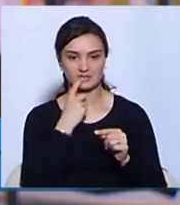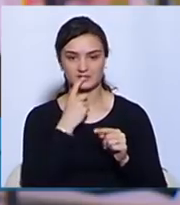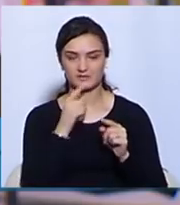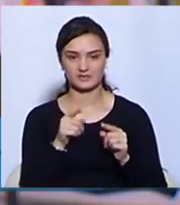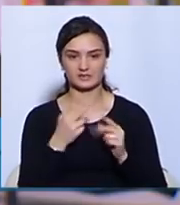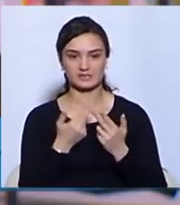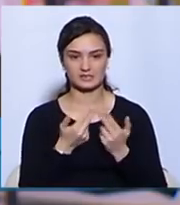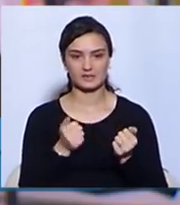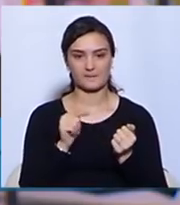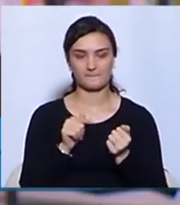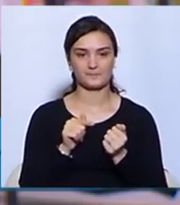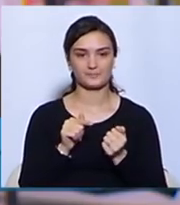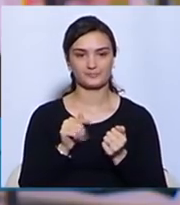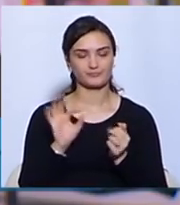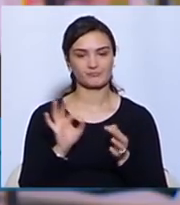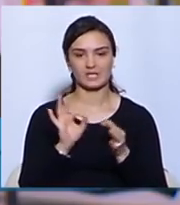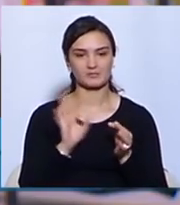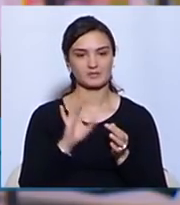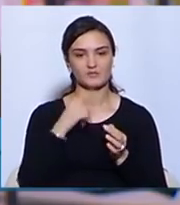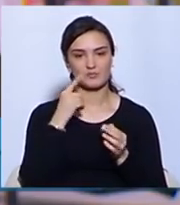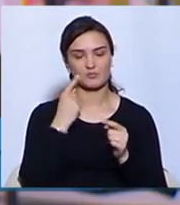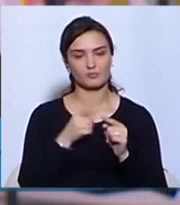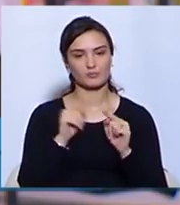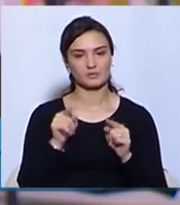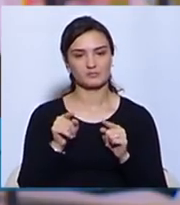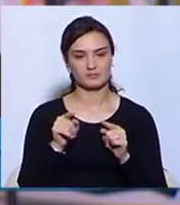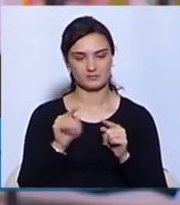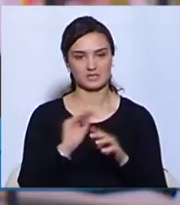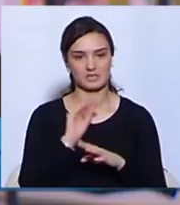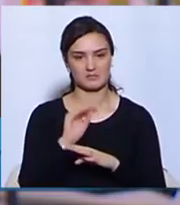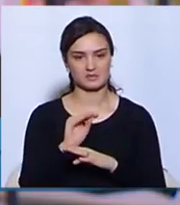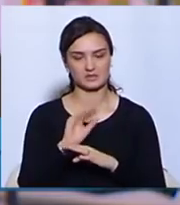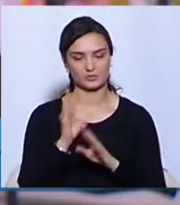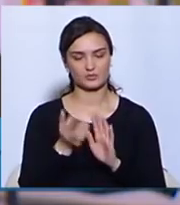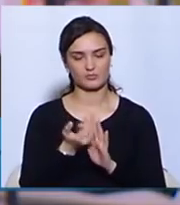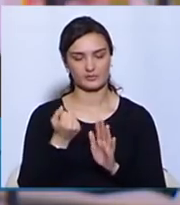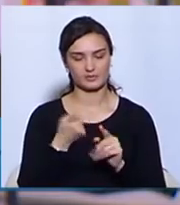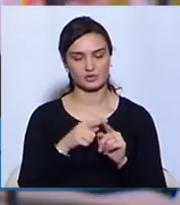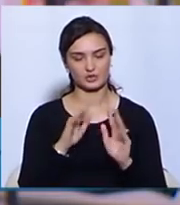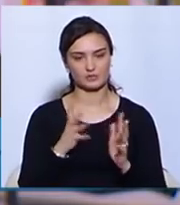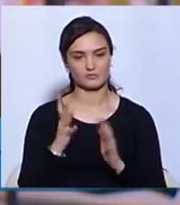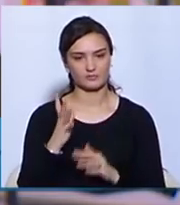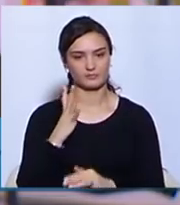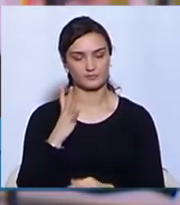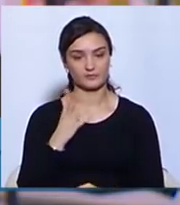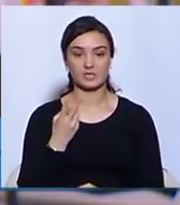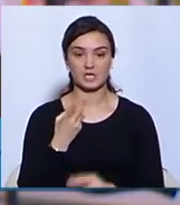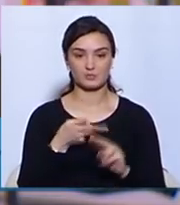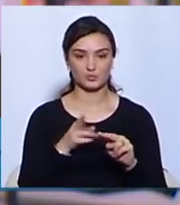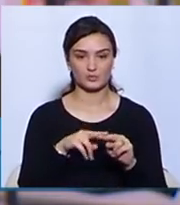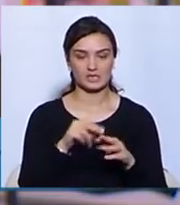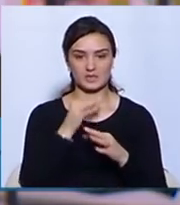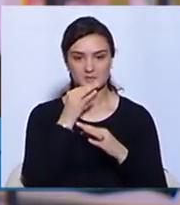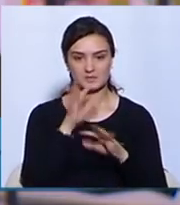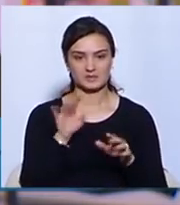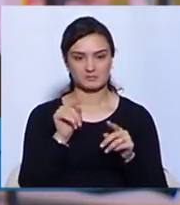საკვერცხეს და აღარაფერს ვამბობ იმ მხარეს დანამატის საერთოდ ამოღებაზე. ასეთი შემთხვევებიც არის ხოლმე. ასე რომ